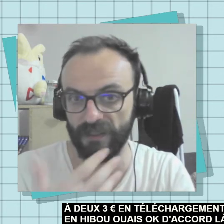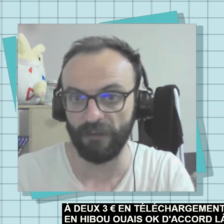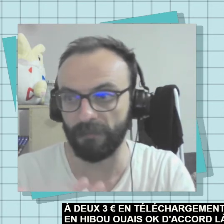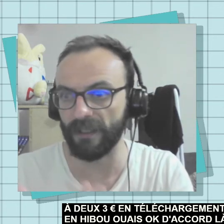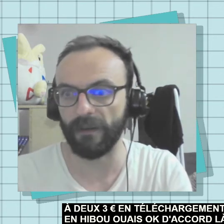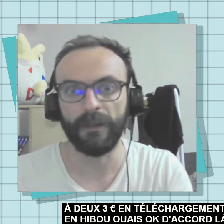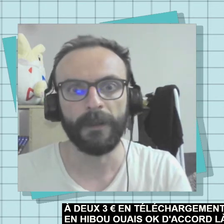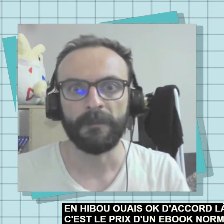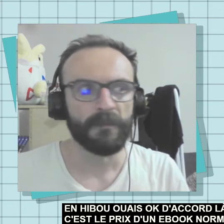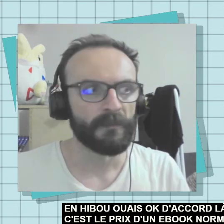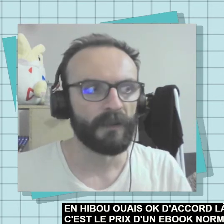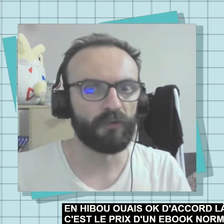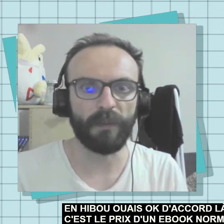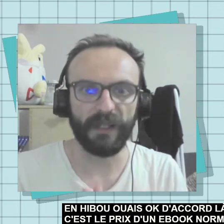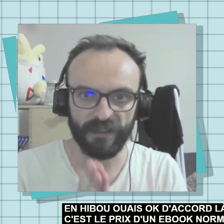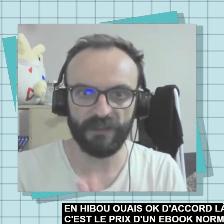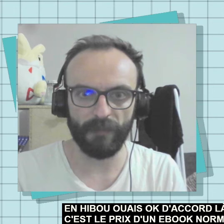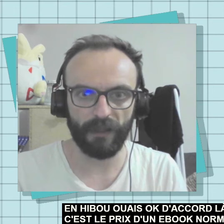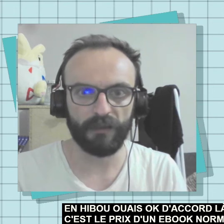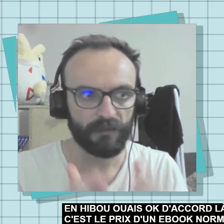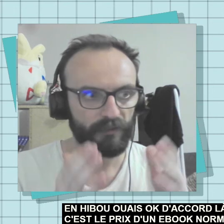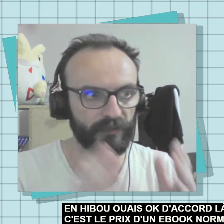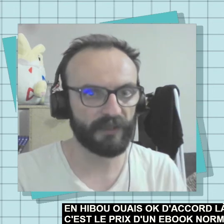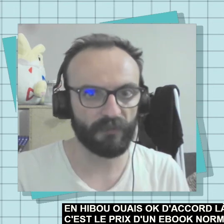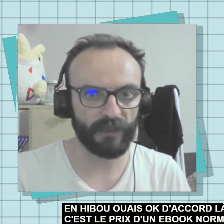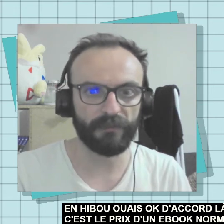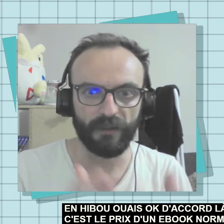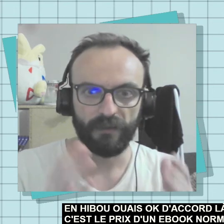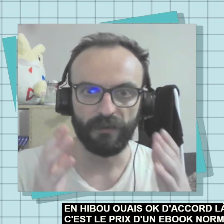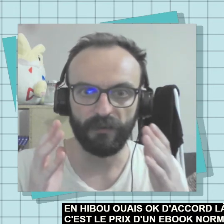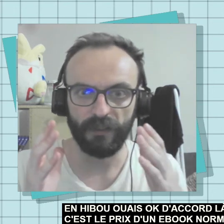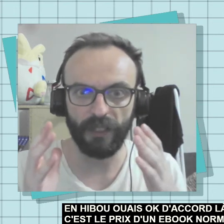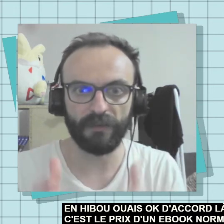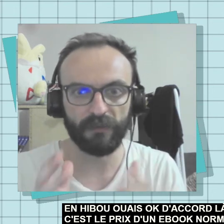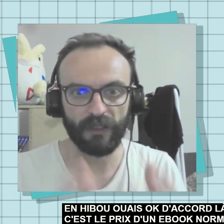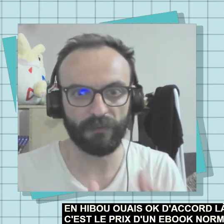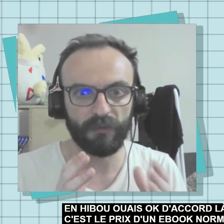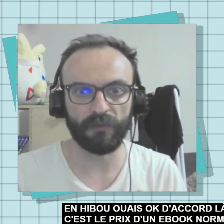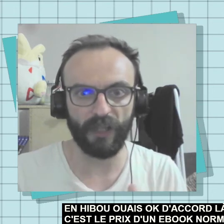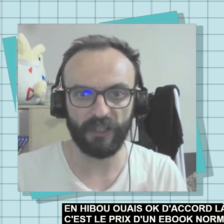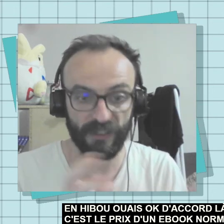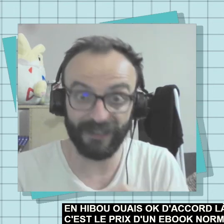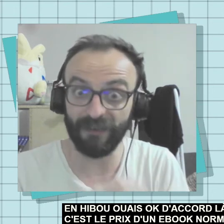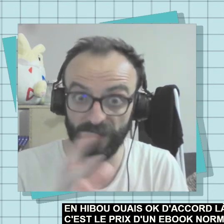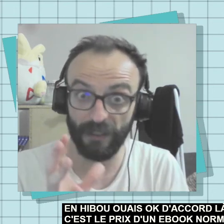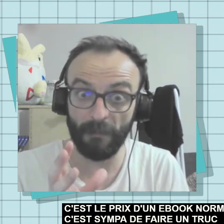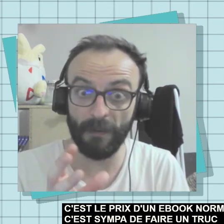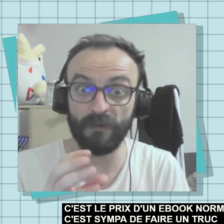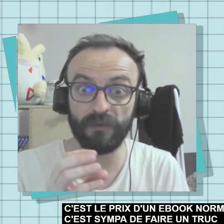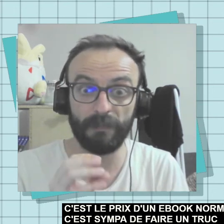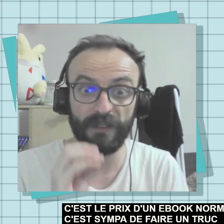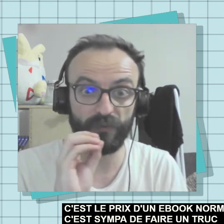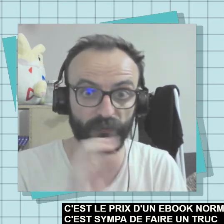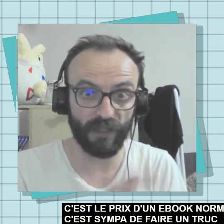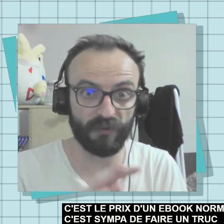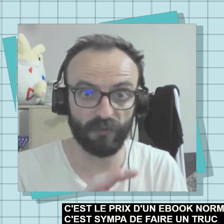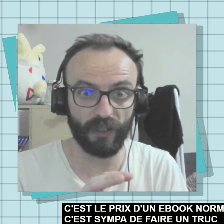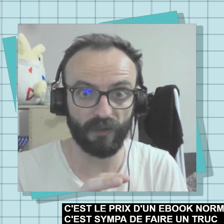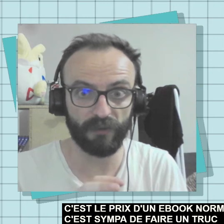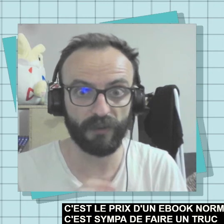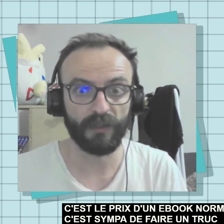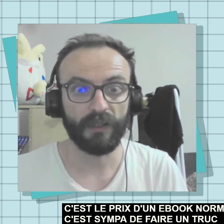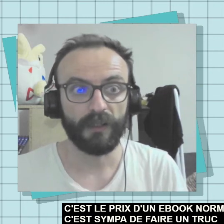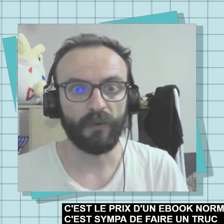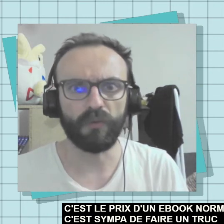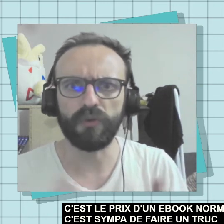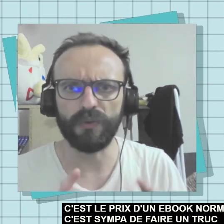ou qui ne savent pas lire. Tu payes 15 balles, t'as son livre, et avec ton téléphone, tu flashes, et t'as même pas besoin d'une appli, tu flashes le QR